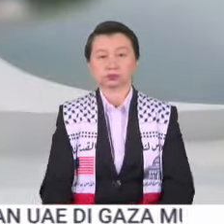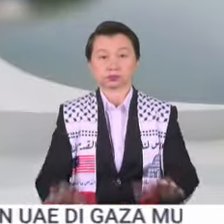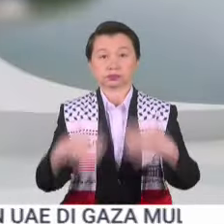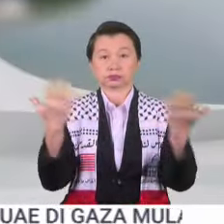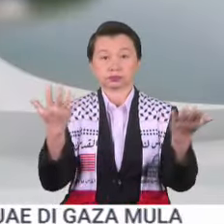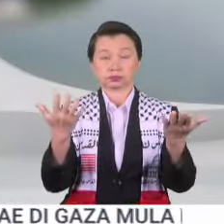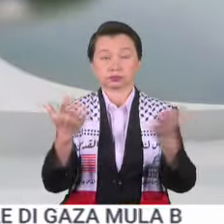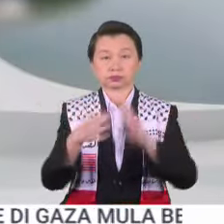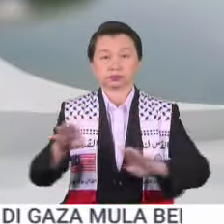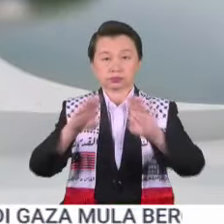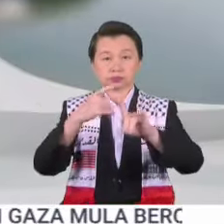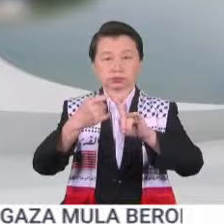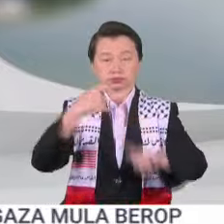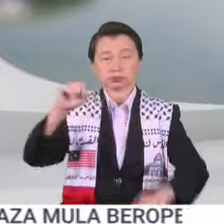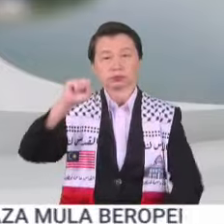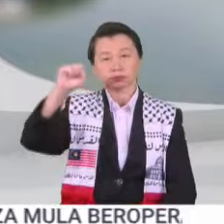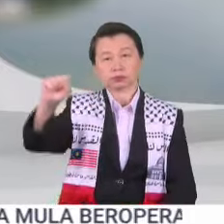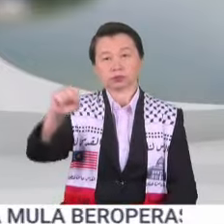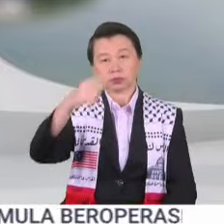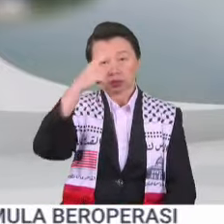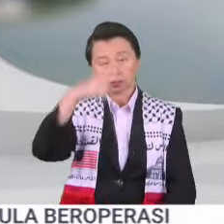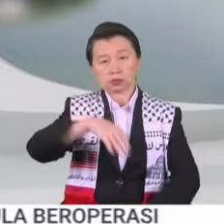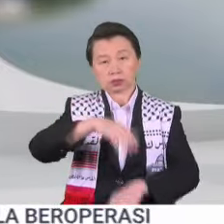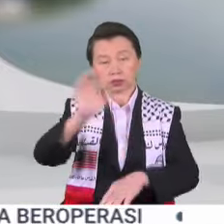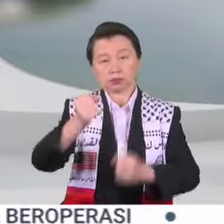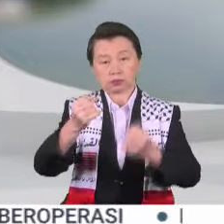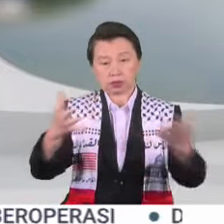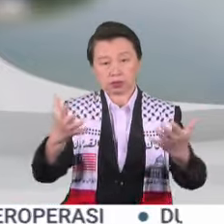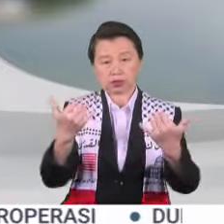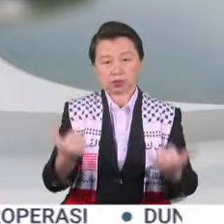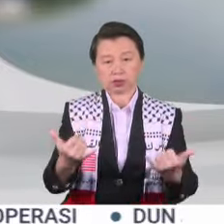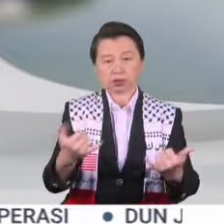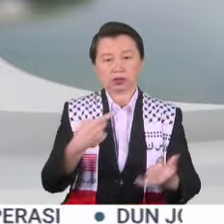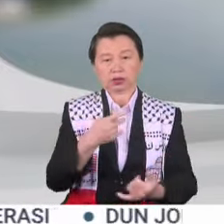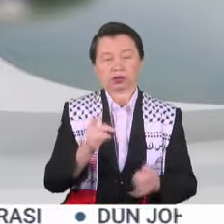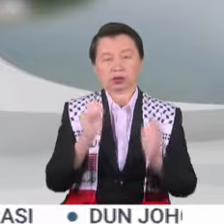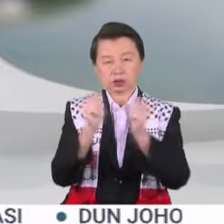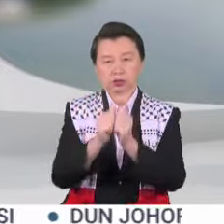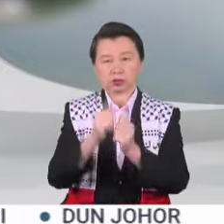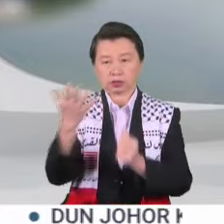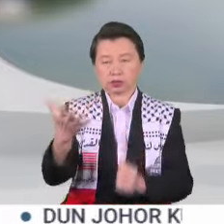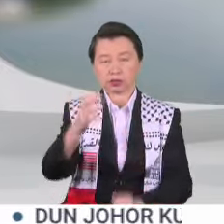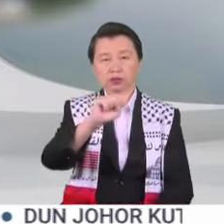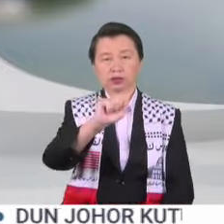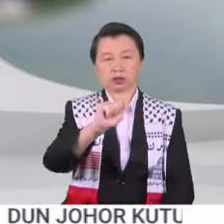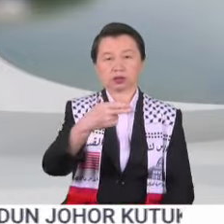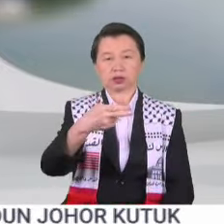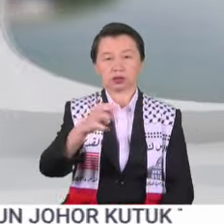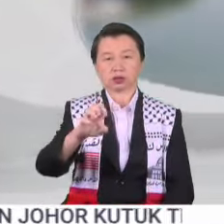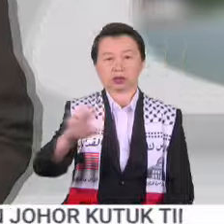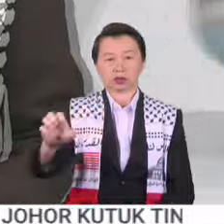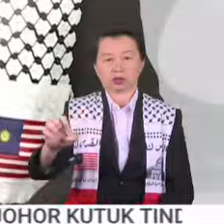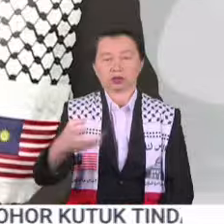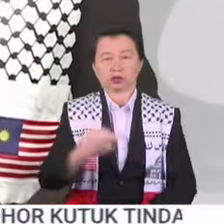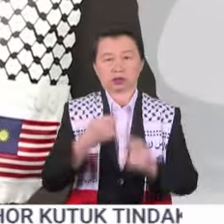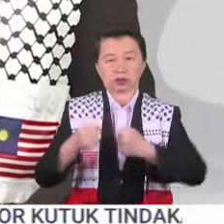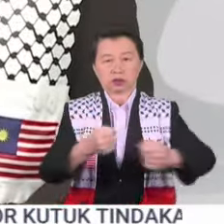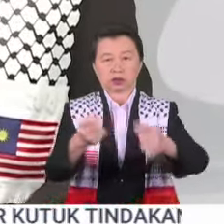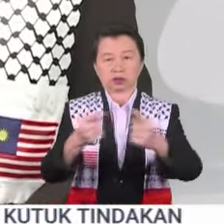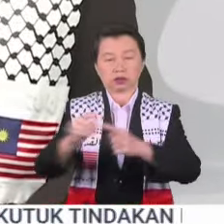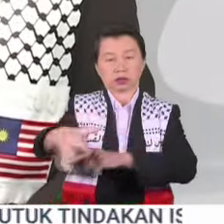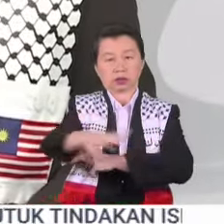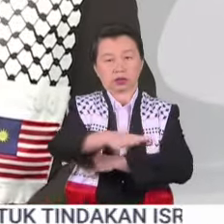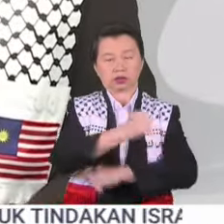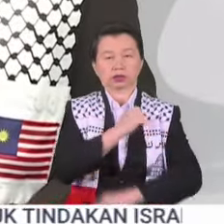Baik, sekian perkongsian dari Negeri di Bawah Bayu. Untuk lebih banyak perkembangan semasa, kita teruskan bersama dengan Sahi di Angkasa Puri. Dari sungai hingga ke